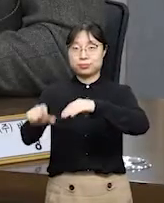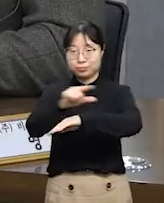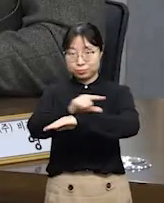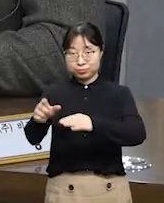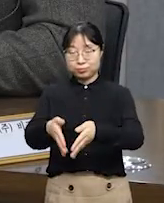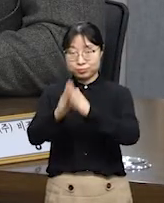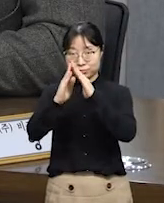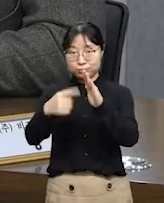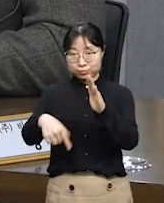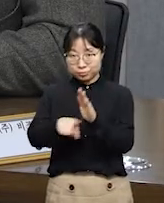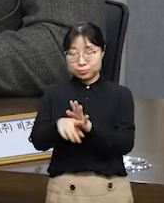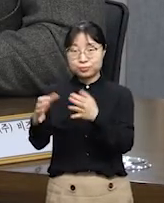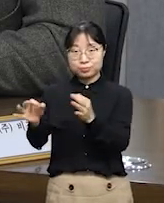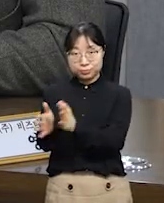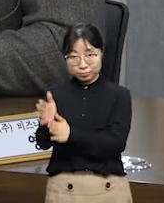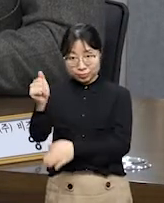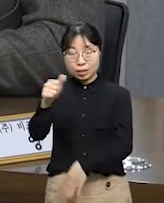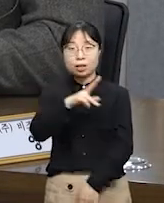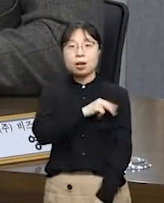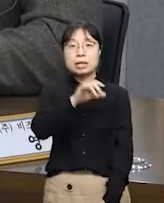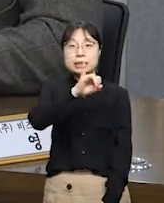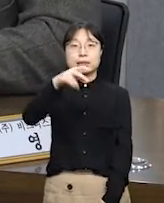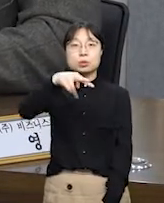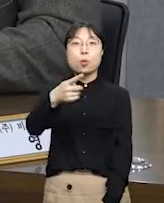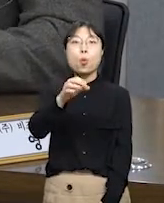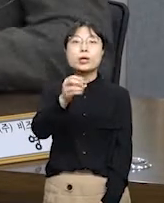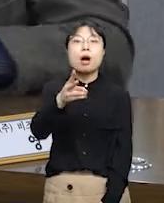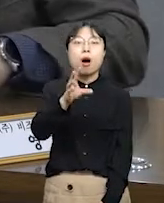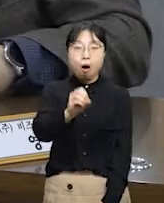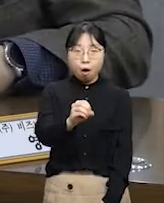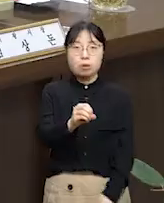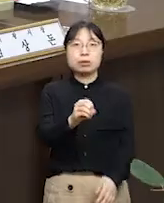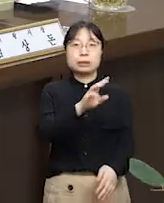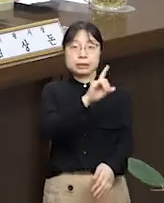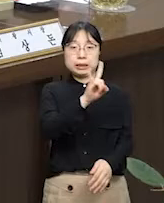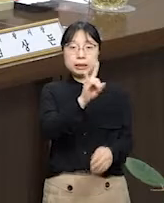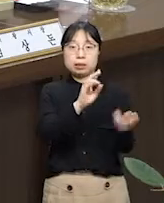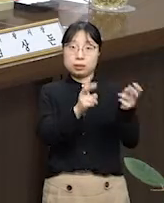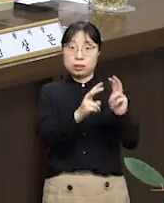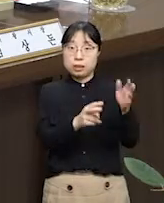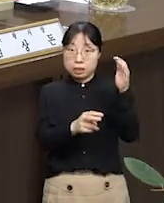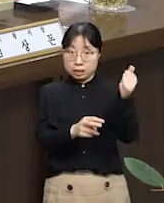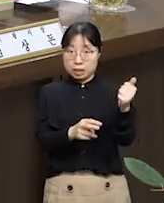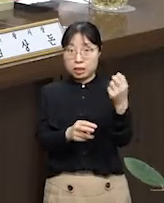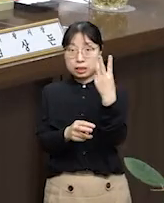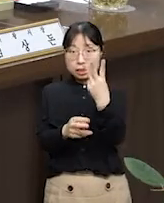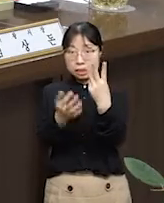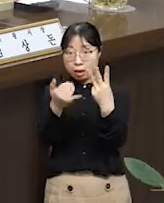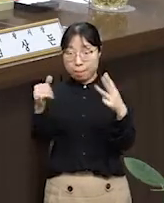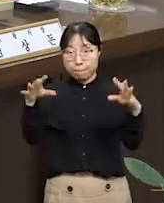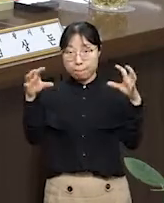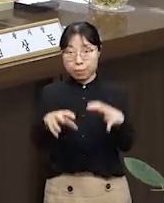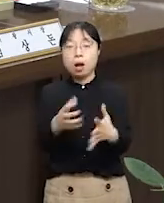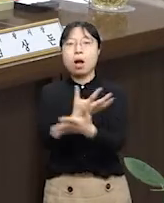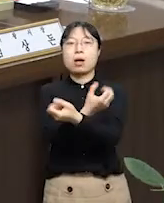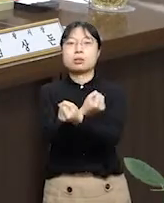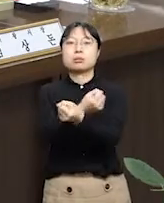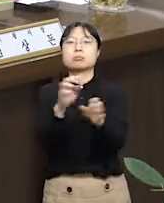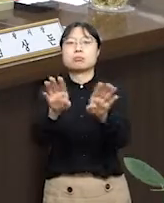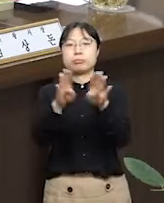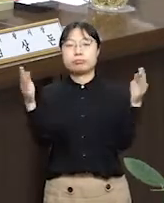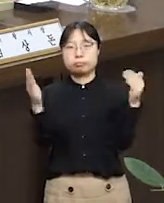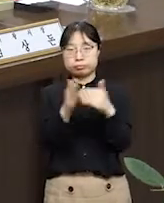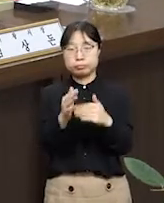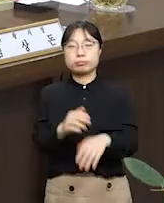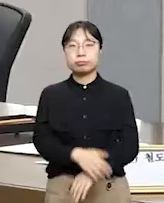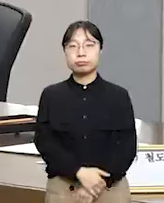위해 김상돈 의왕시장과 이소영 국회의원, 이용배 현대로템 사장 3자 간 업무 협약을 체결했습니다. 3자